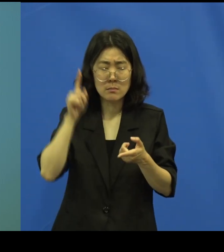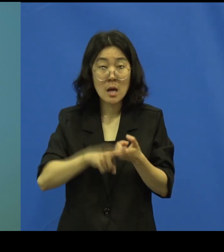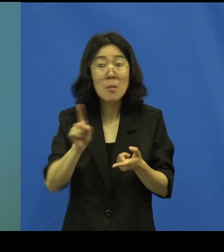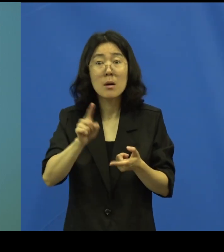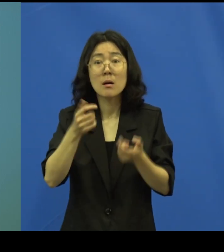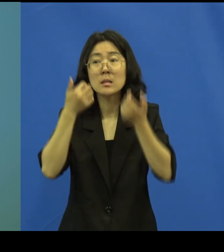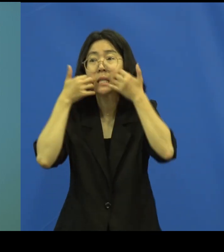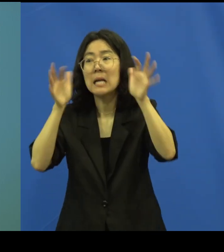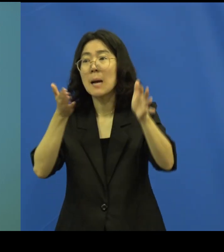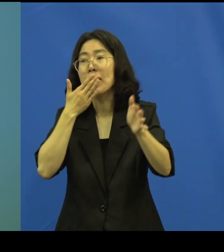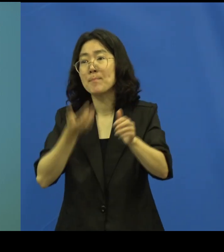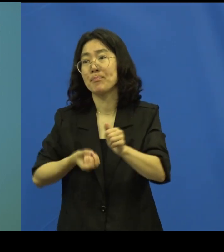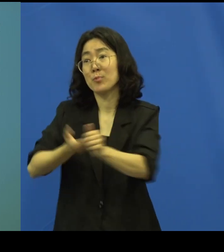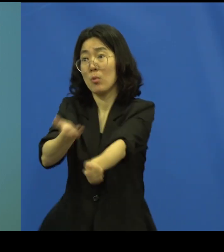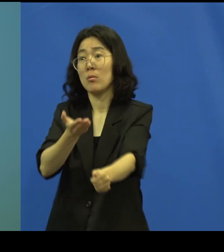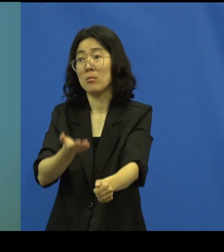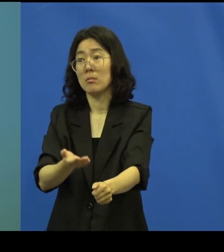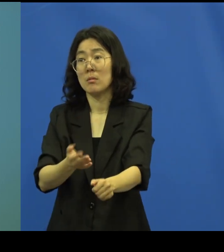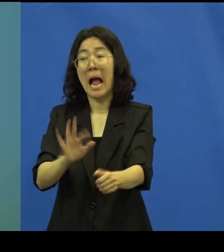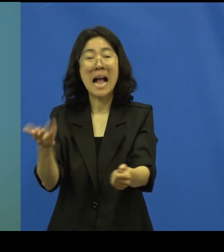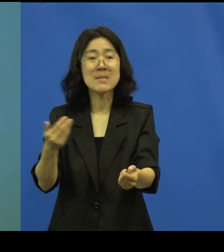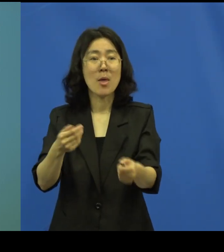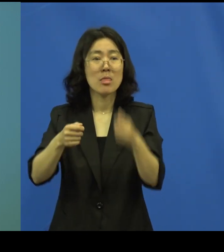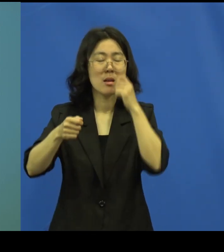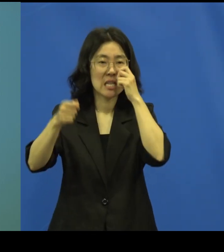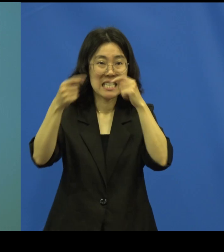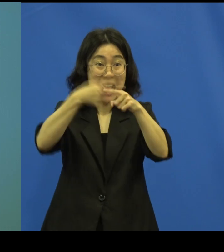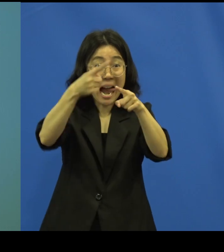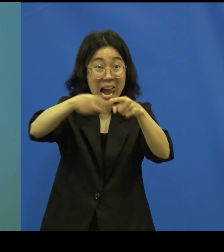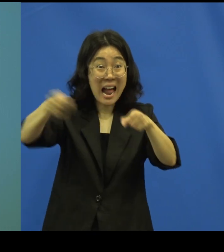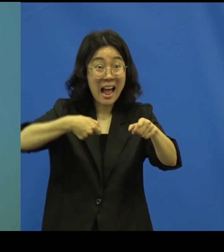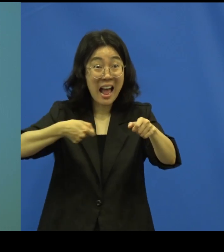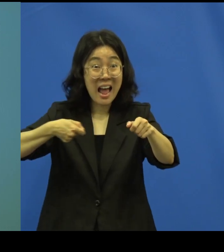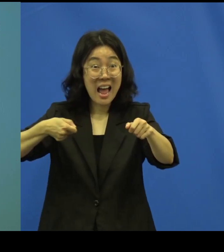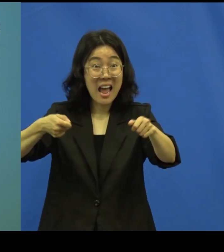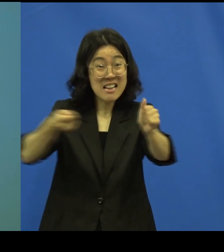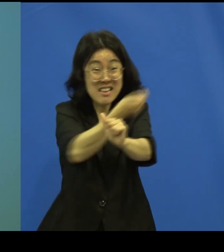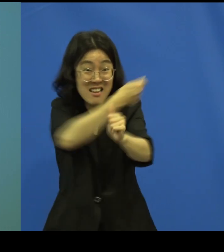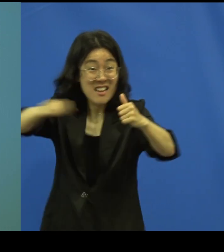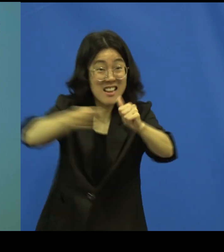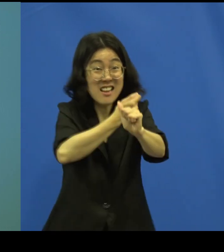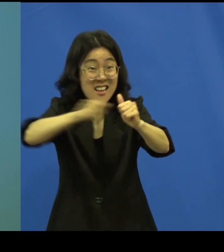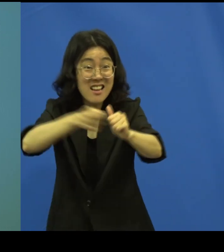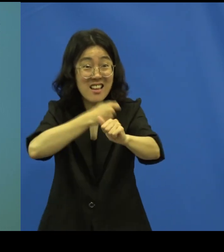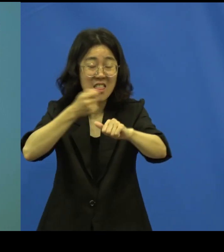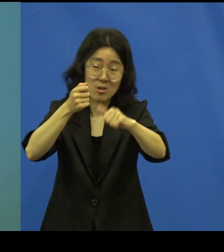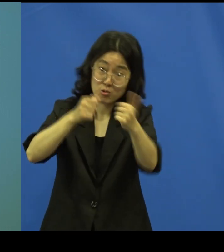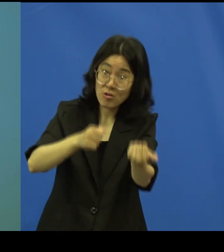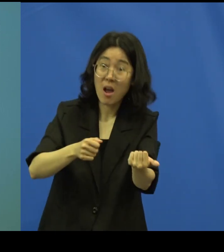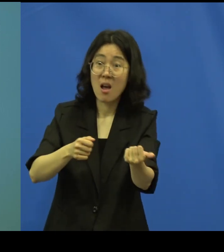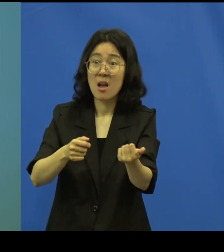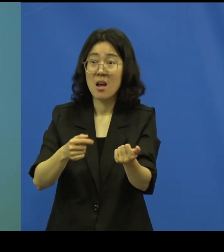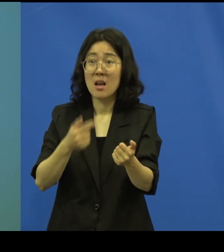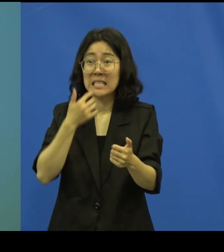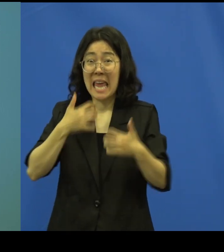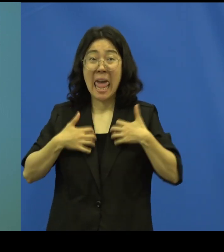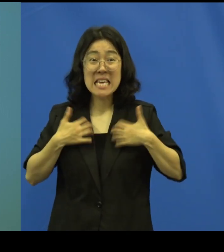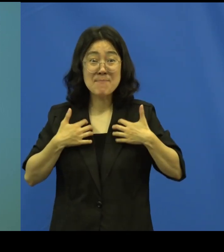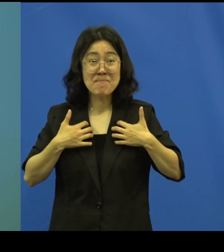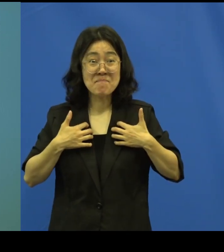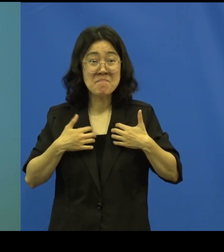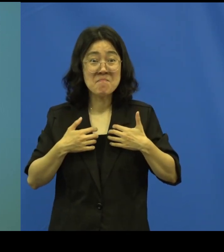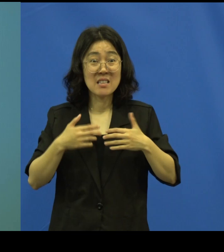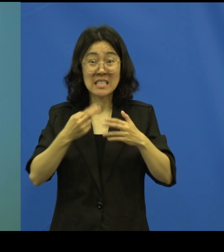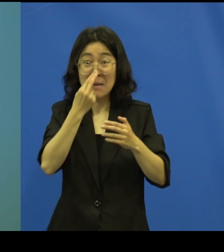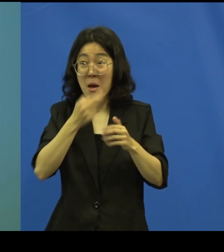그럼에도 불구하고 생명을 걸고 예배를 드렸어요. 그 말은 예배보다, 생명보다 더 귀한